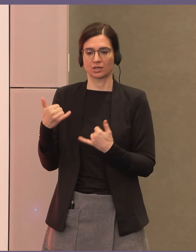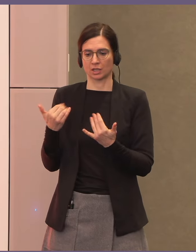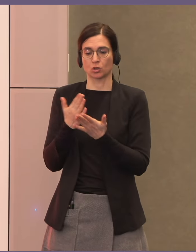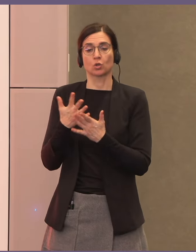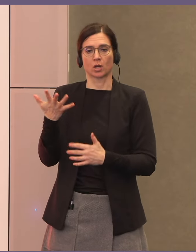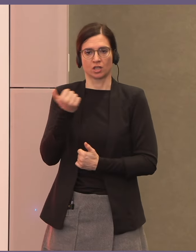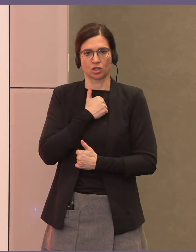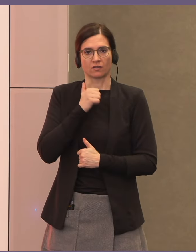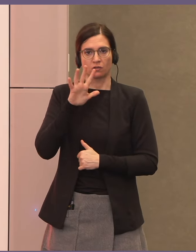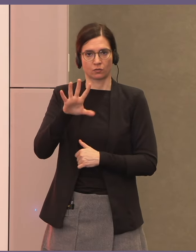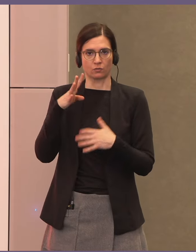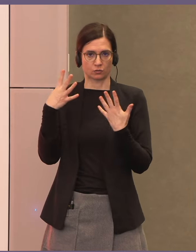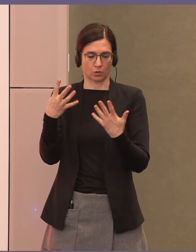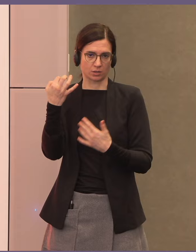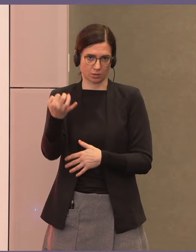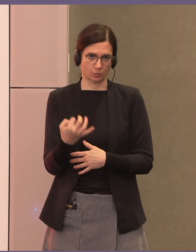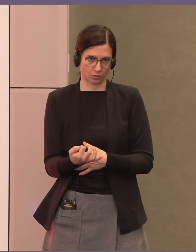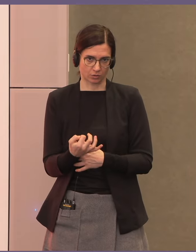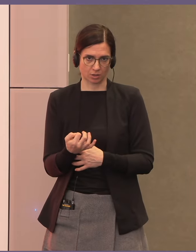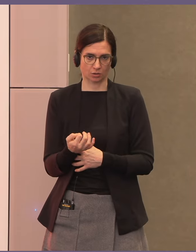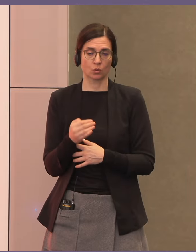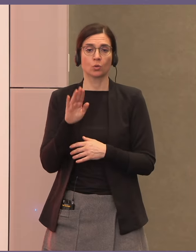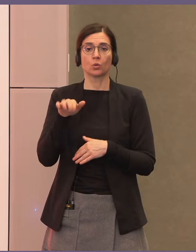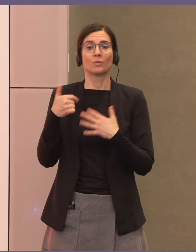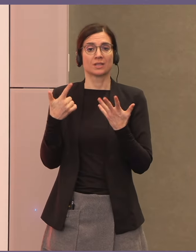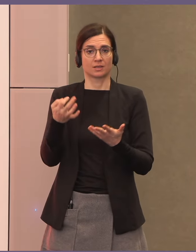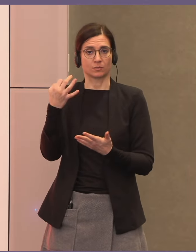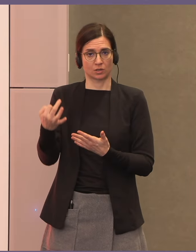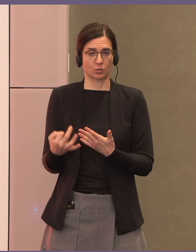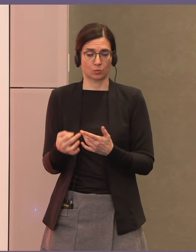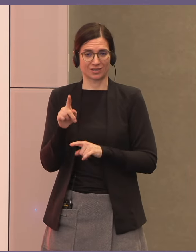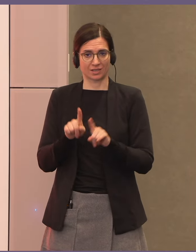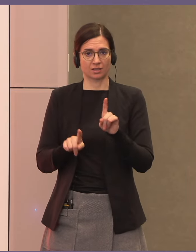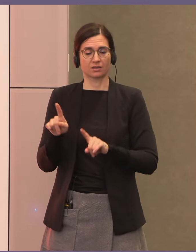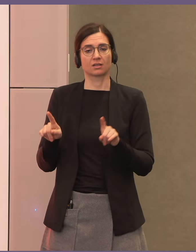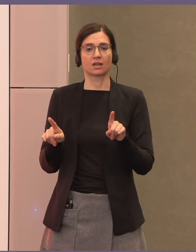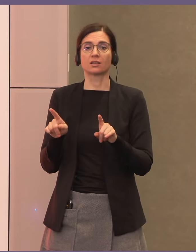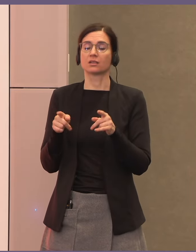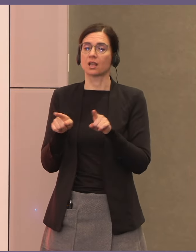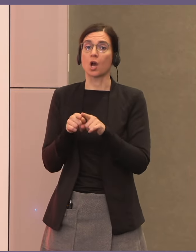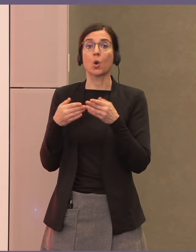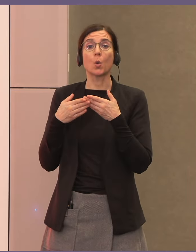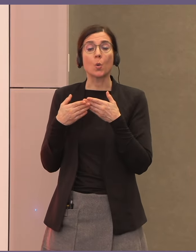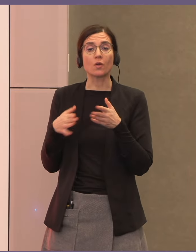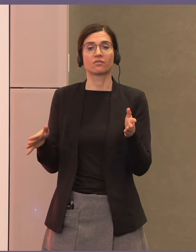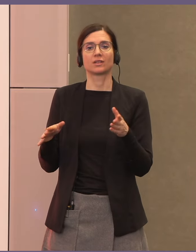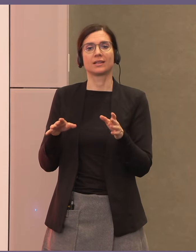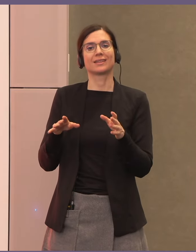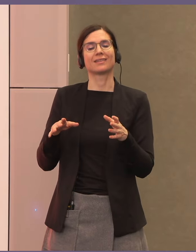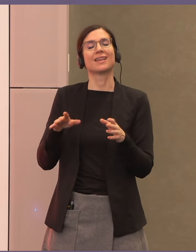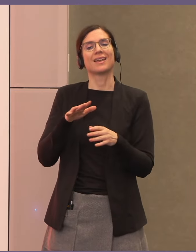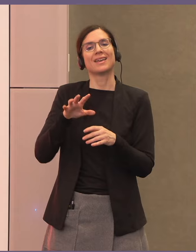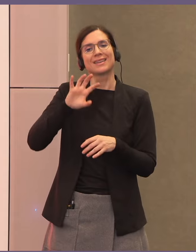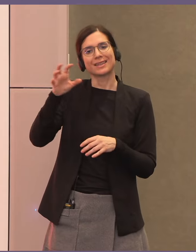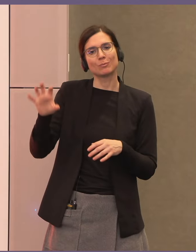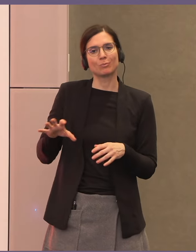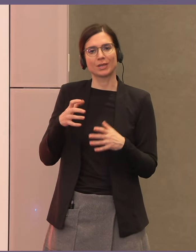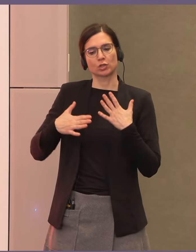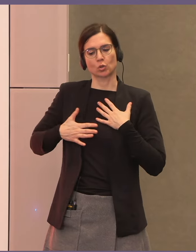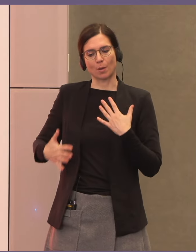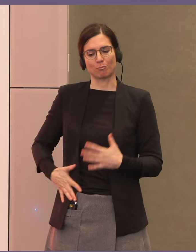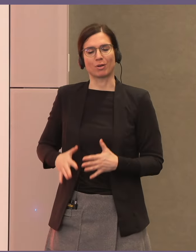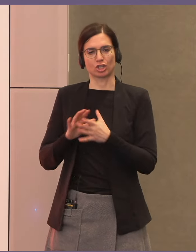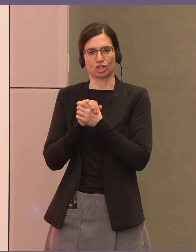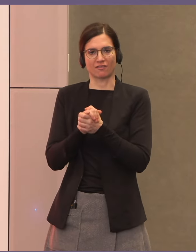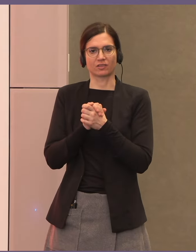bei 95% und über 70% der Kindergärten werden von öffentlichen Gebirtskörperschaften, also vom Bund